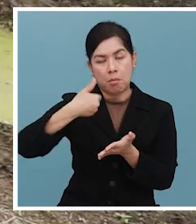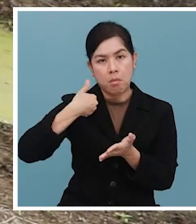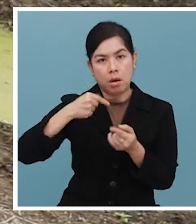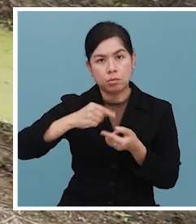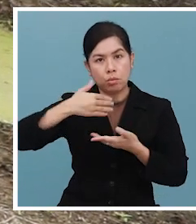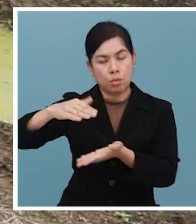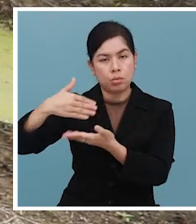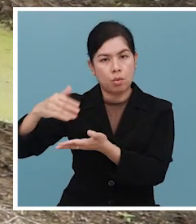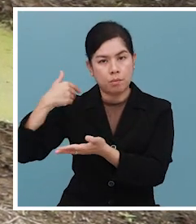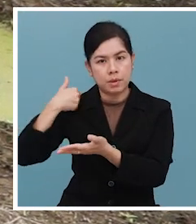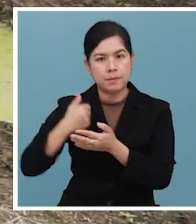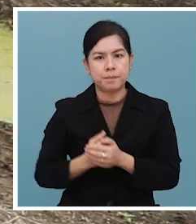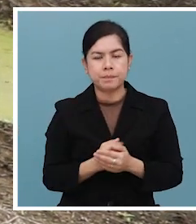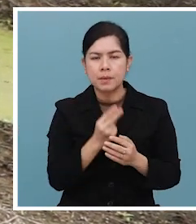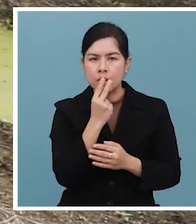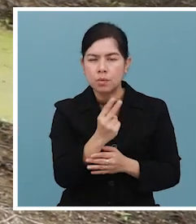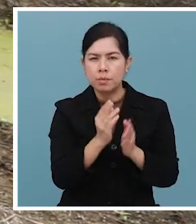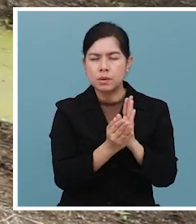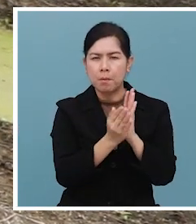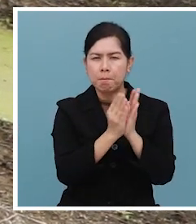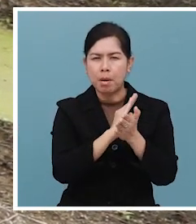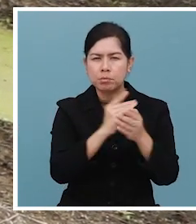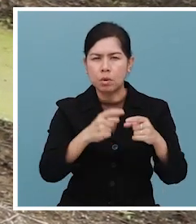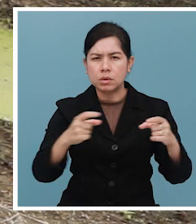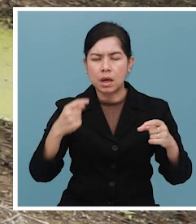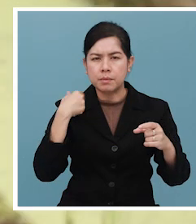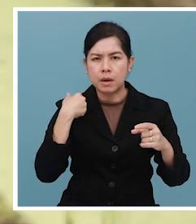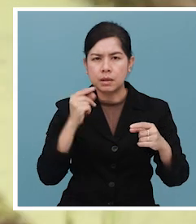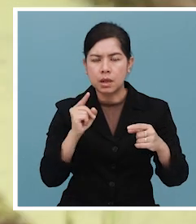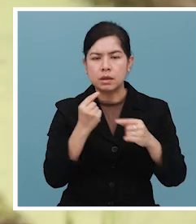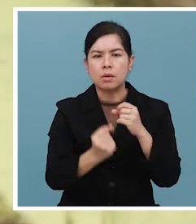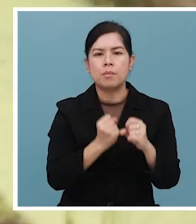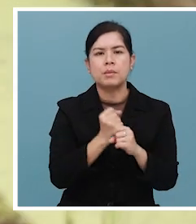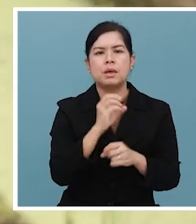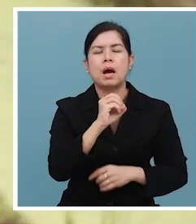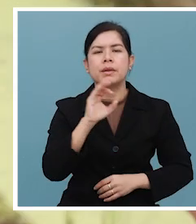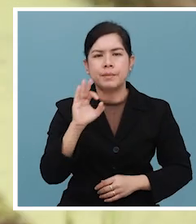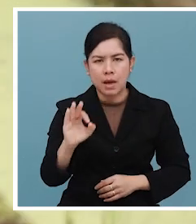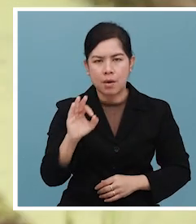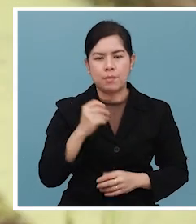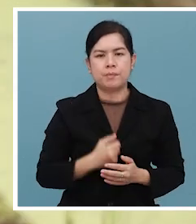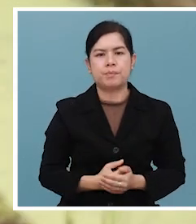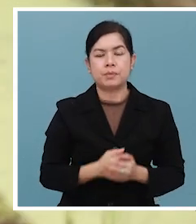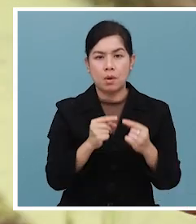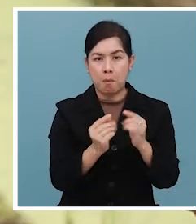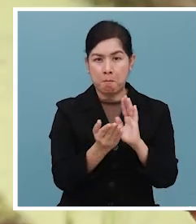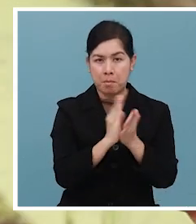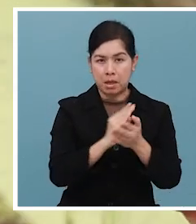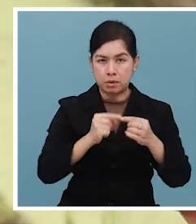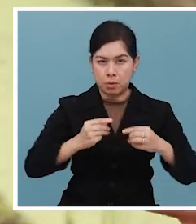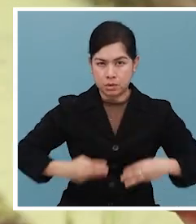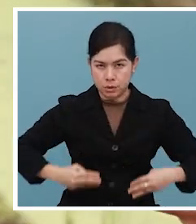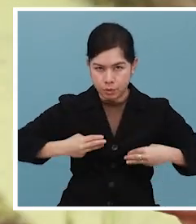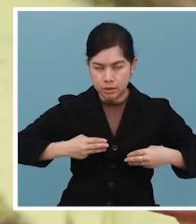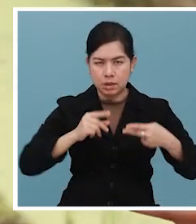หทำให้วิสาหกิจเราเติบโตยิ่งใหญ่ขึ้นมาเนี่ยมันตอนปีไหนที่เห็นชัดๆ 59เปลี่ยนความเป็นอยู ่ความเป็นอยู ่2ก็เปลี่ยนจากว่าร